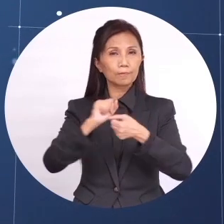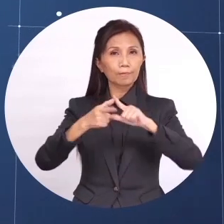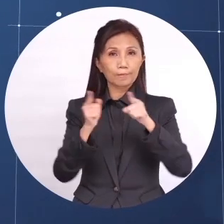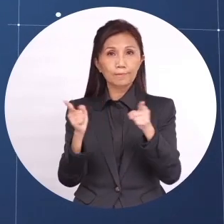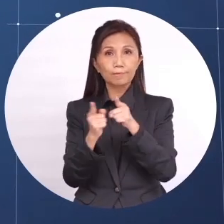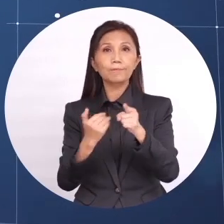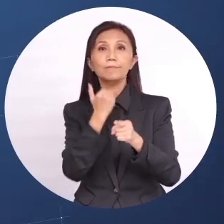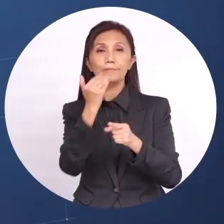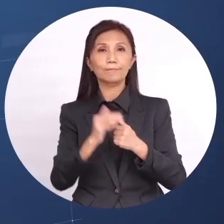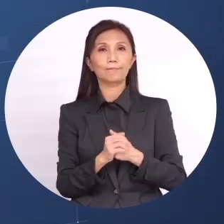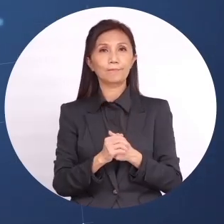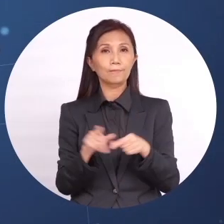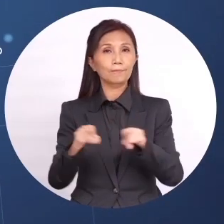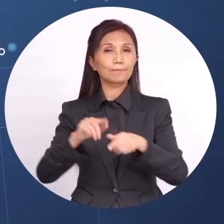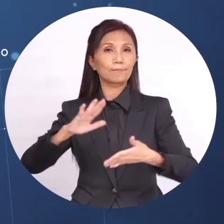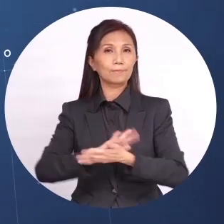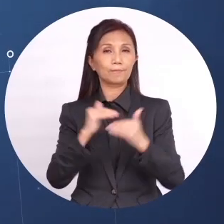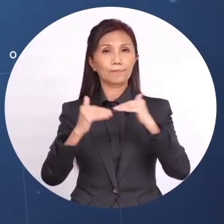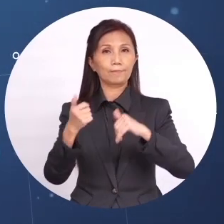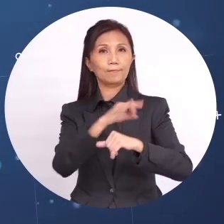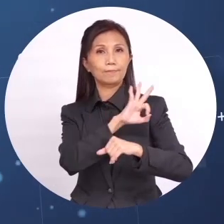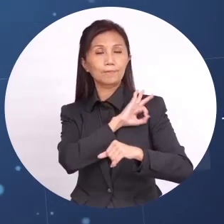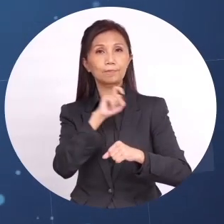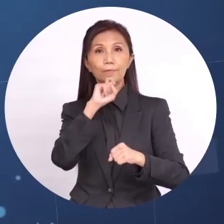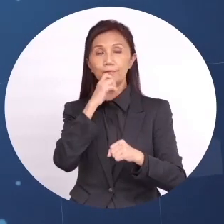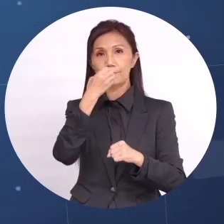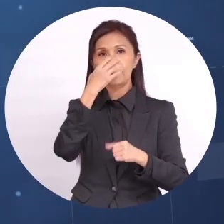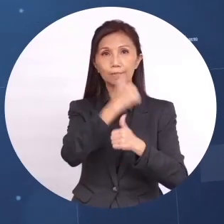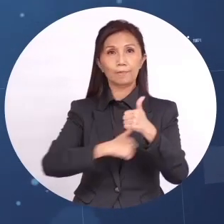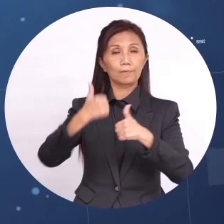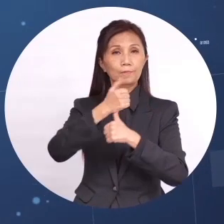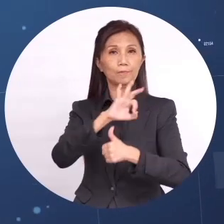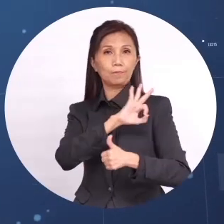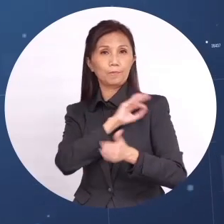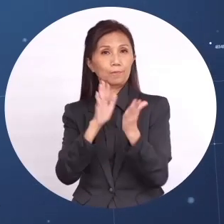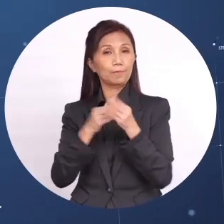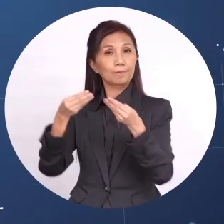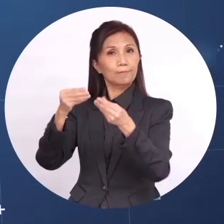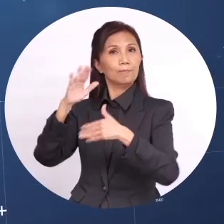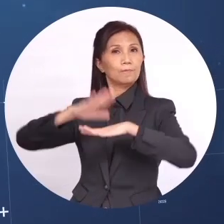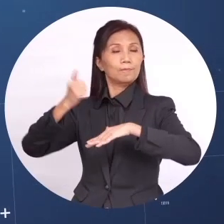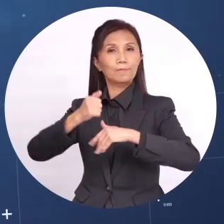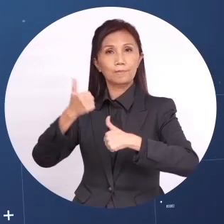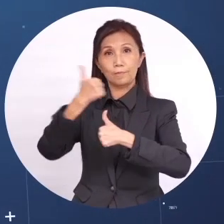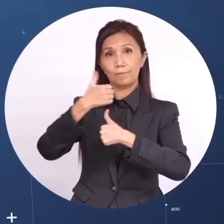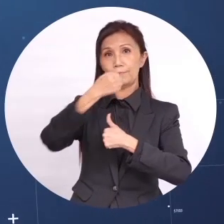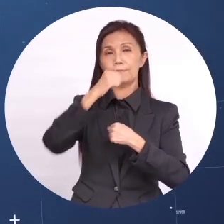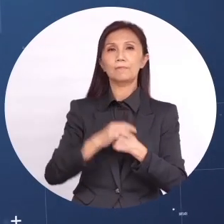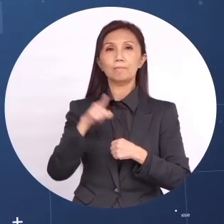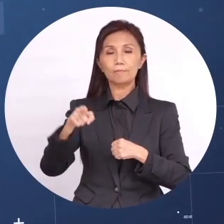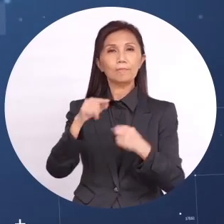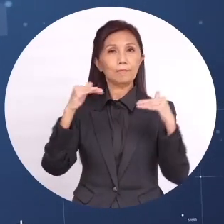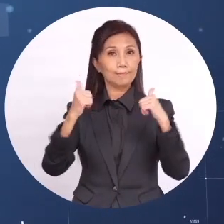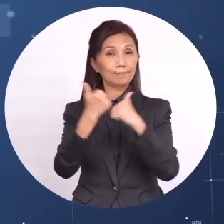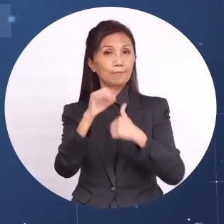投诉的程序。同年，平机会荣获香港董事学会颁发杰出董事长，这个是对